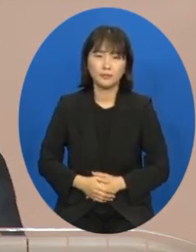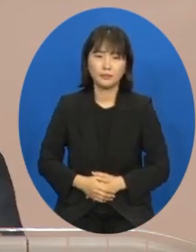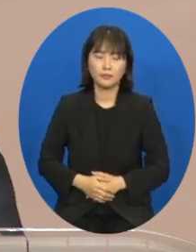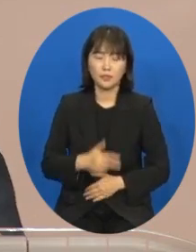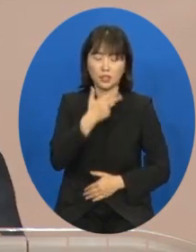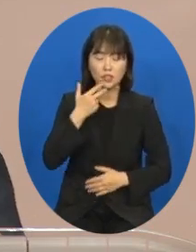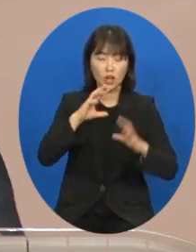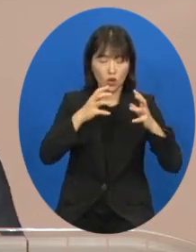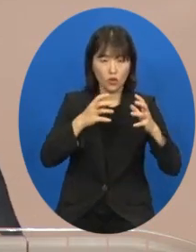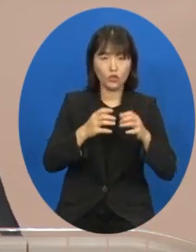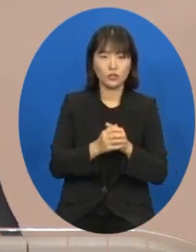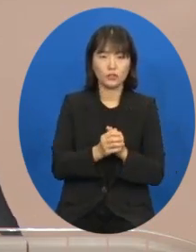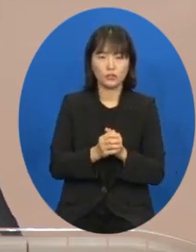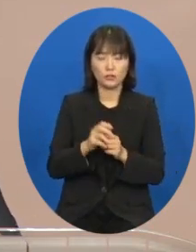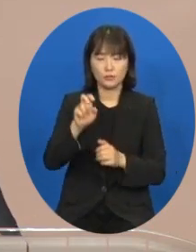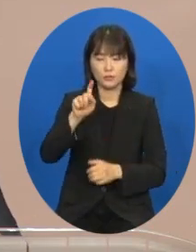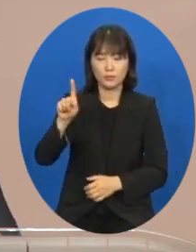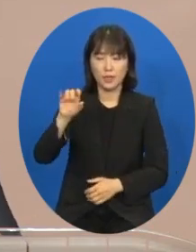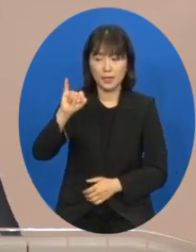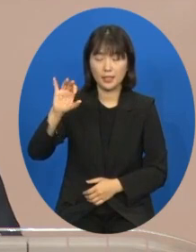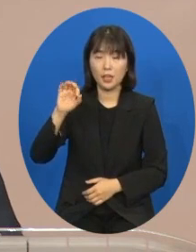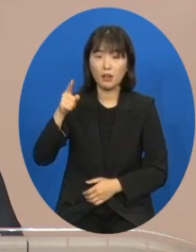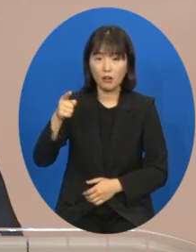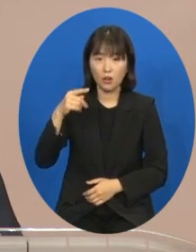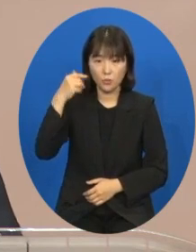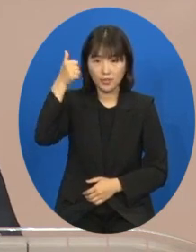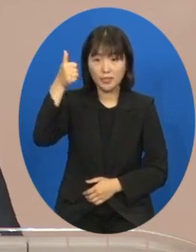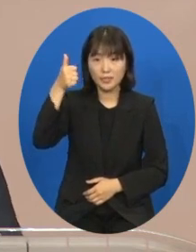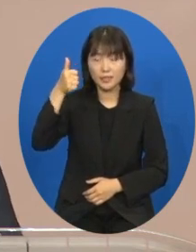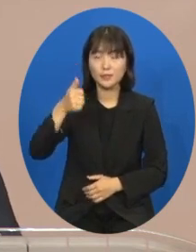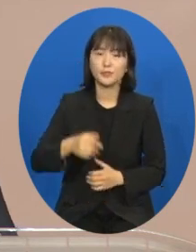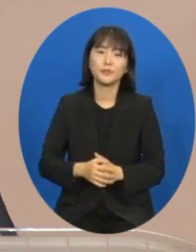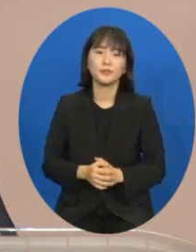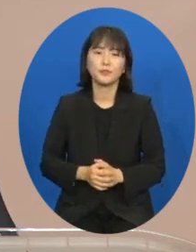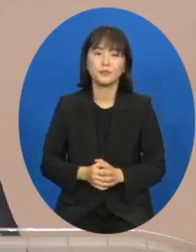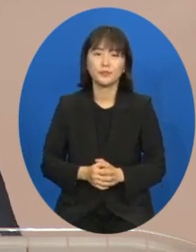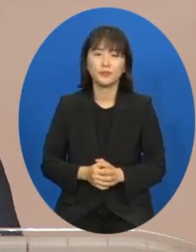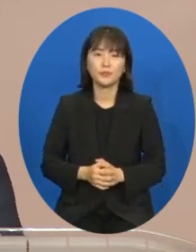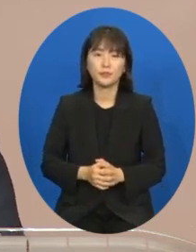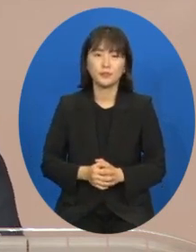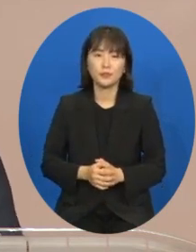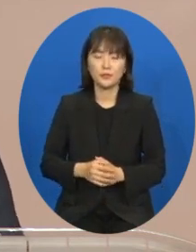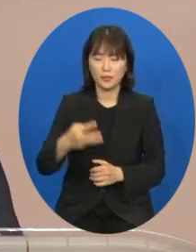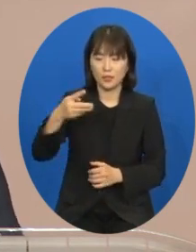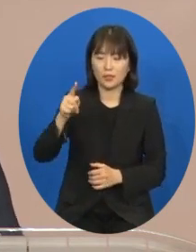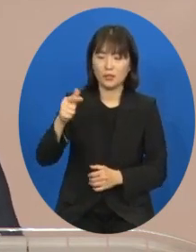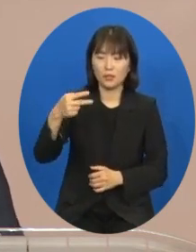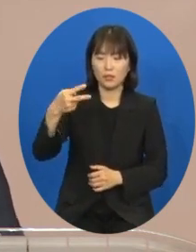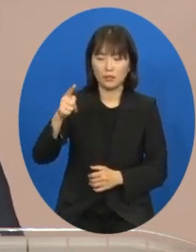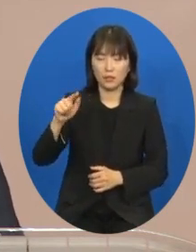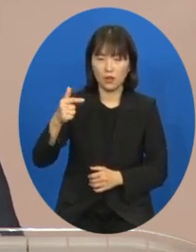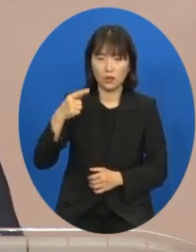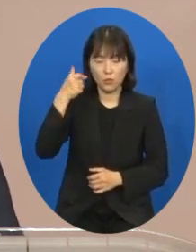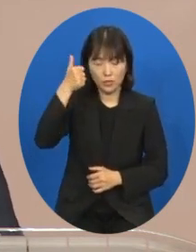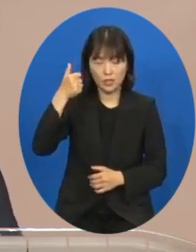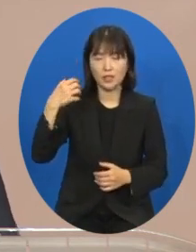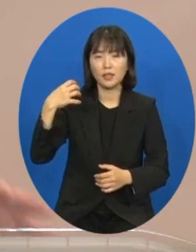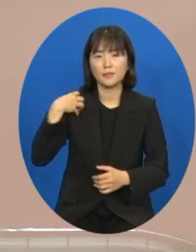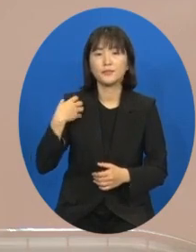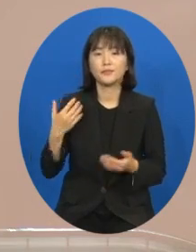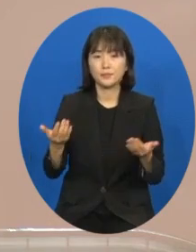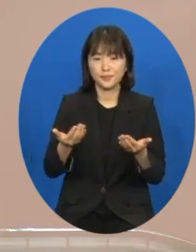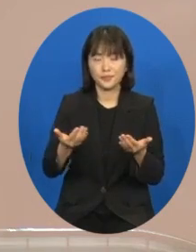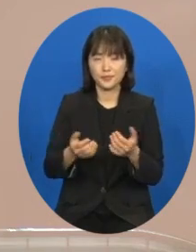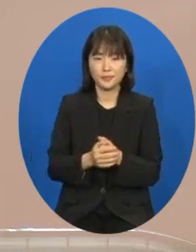영국의 F.B. 마이어 목사님이라고 계신데 그 목사님이 런던에서 목회를 하셨습니다.